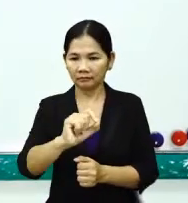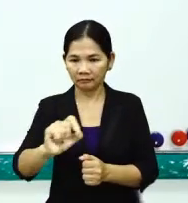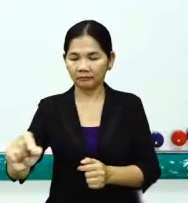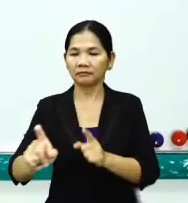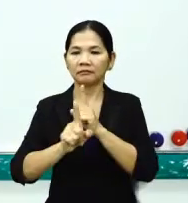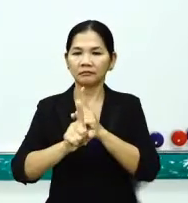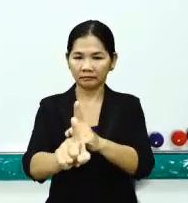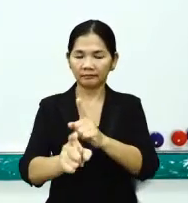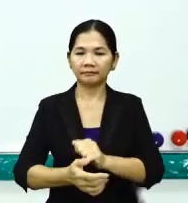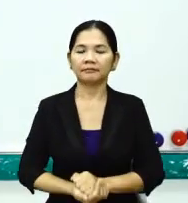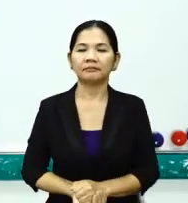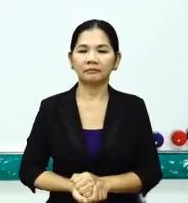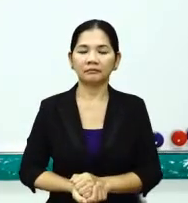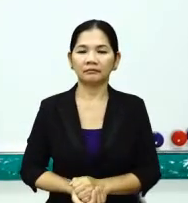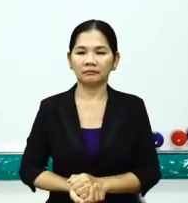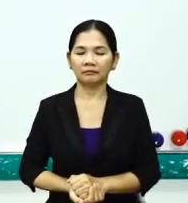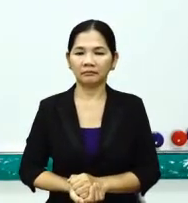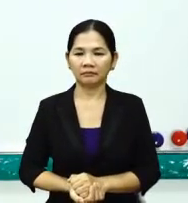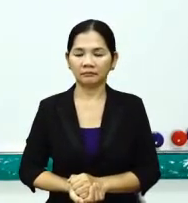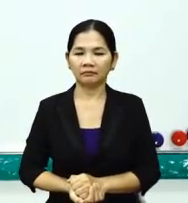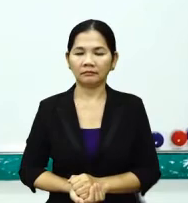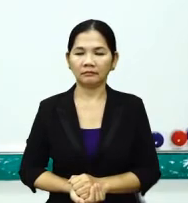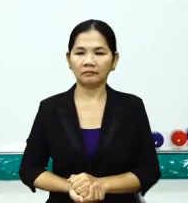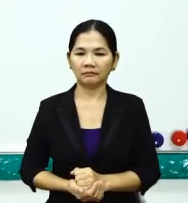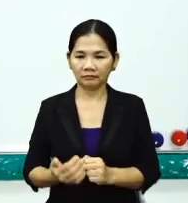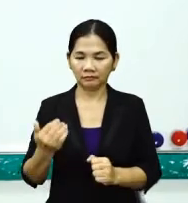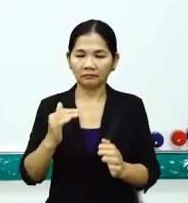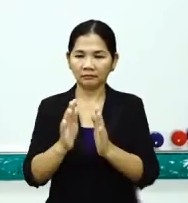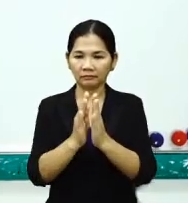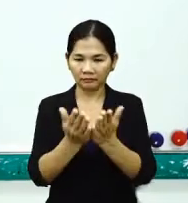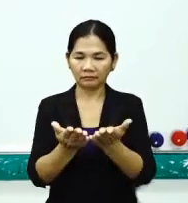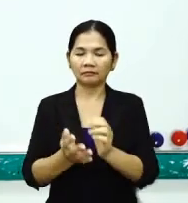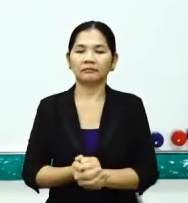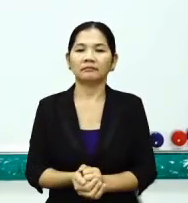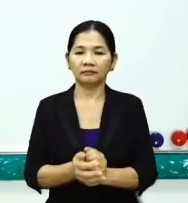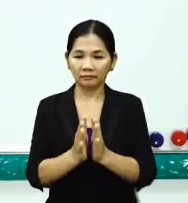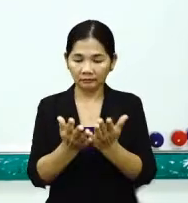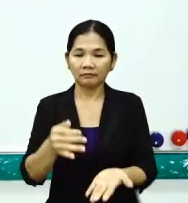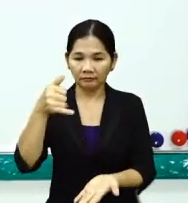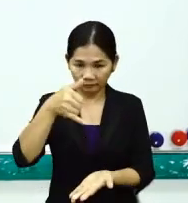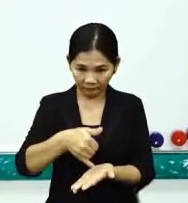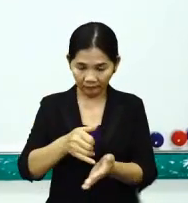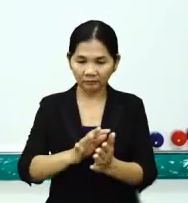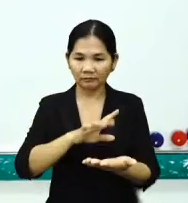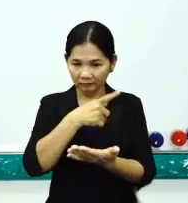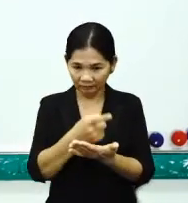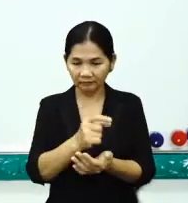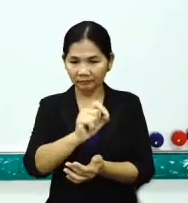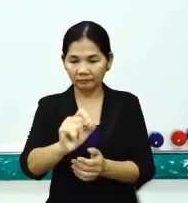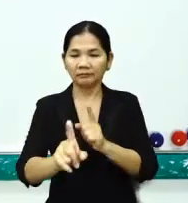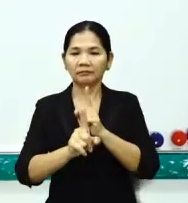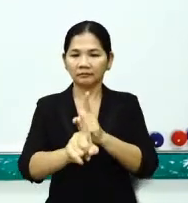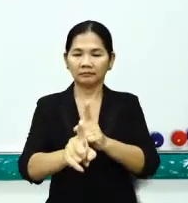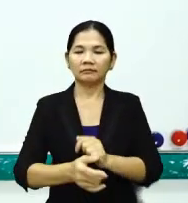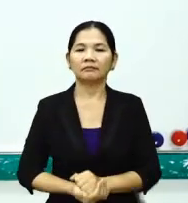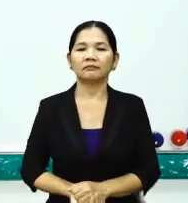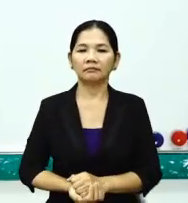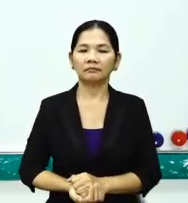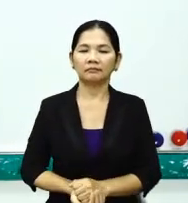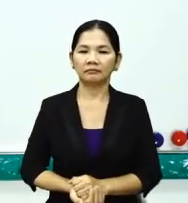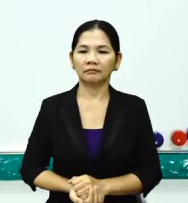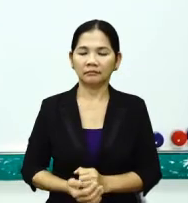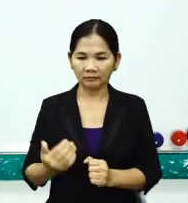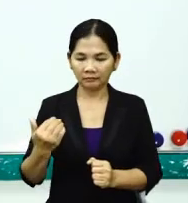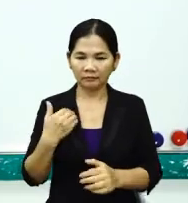tám. Tạm ăn, chả chẳng là lớp con lớp. Sắp hơi con là ơn chả chẳng thay ní dương nâng châu rùm. Sao xe tạm ăn tặng ọc nìa. Chả